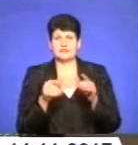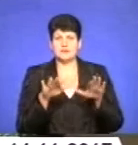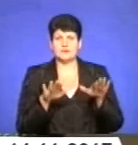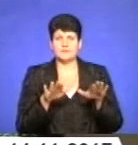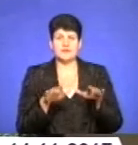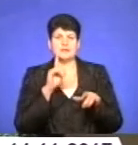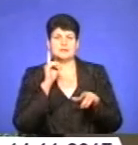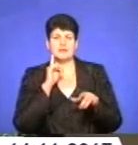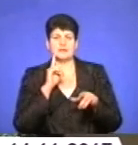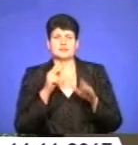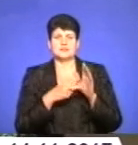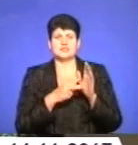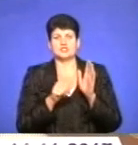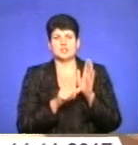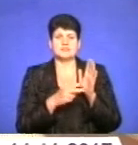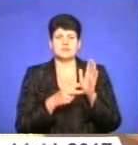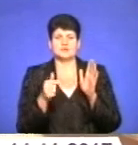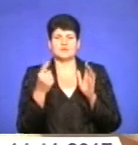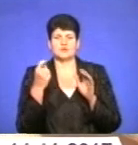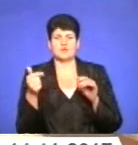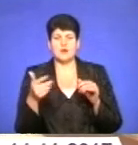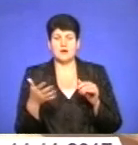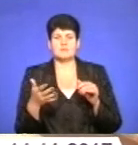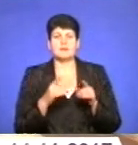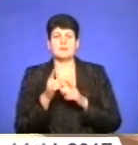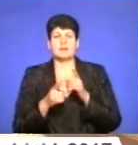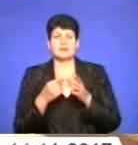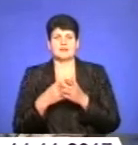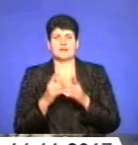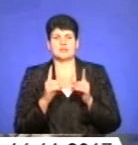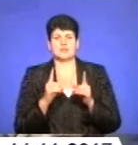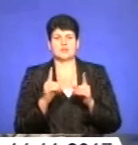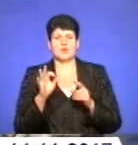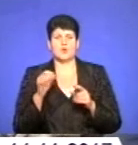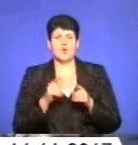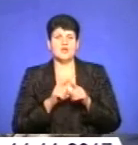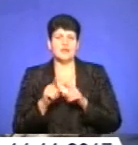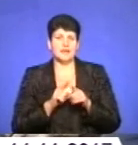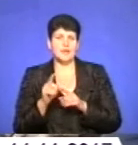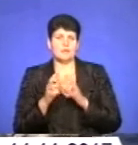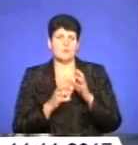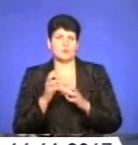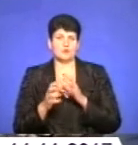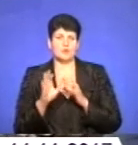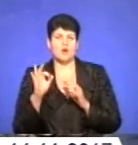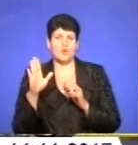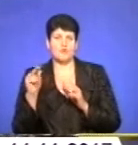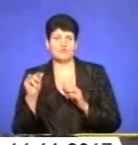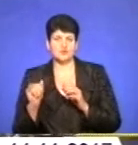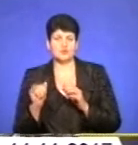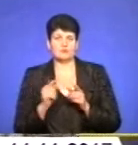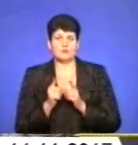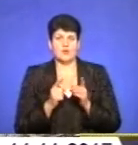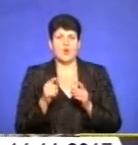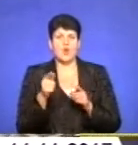6-7 гривень за 100 грамів. Змінилися в ціні лише огірки та помідори. На овочі ціни змінилися. Огірок дуже